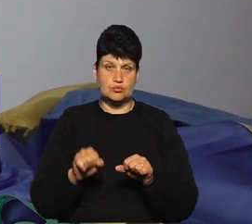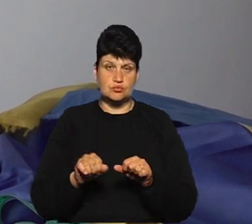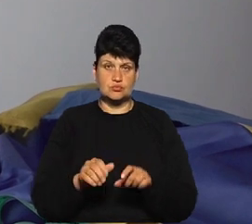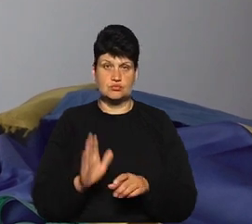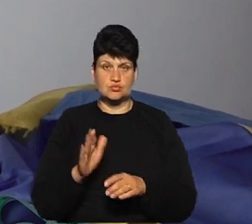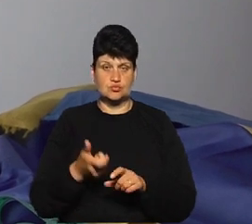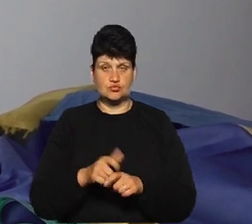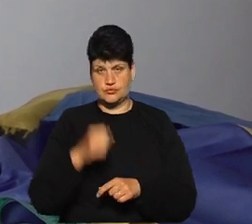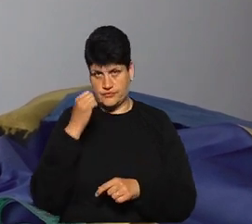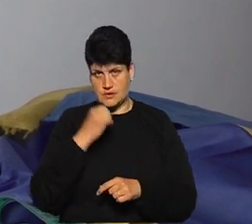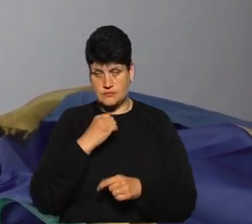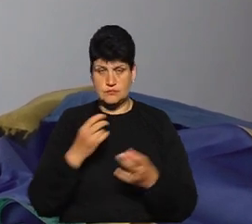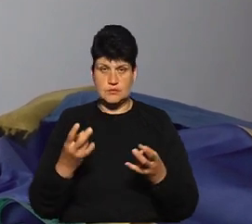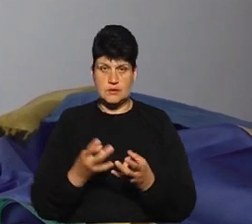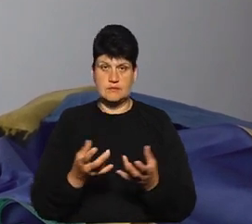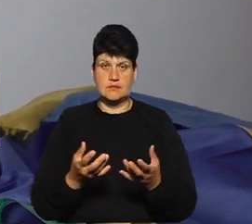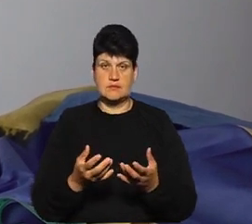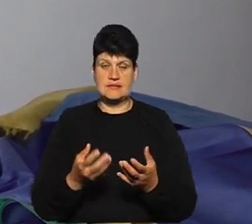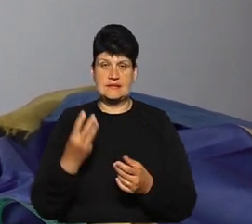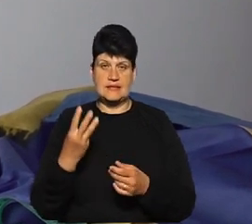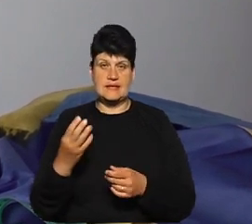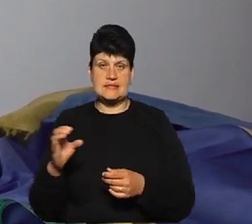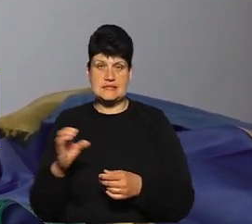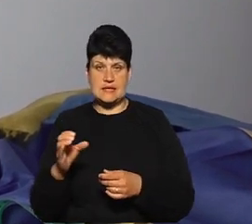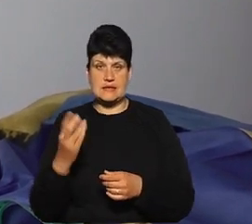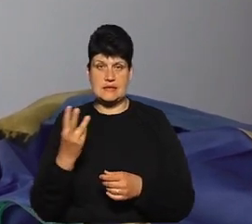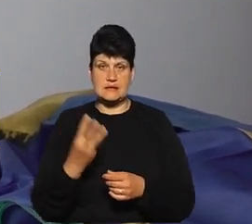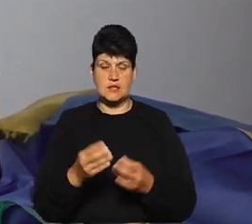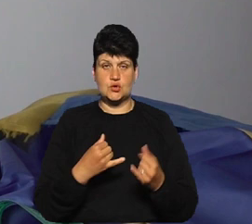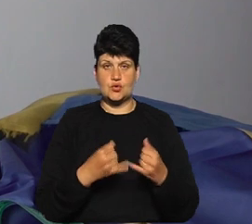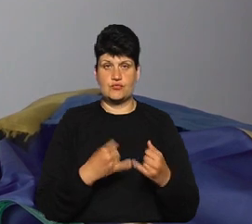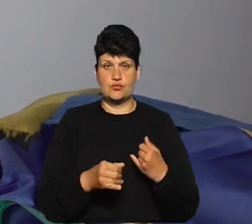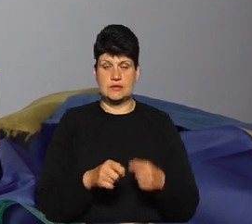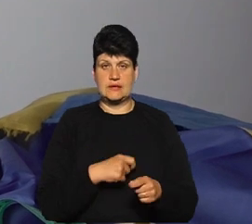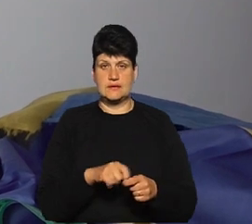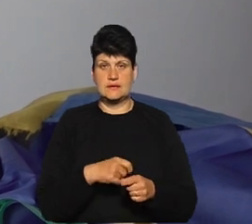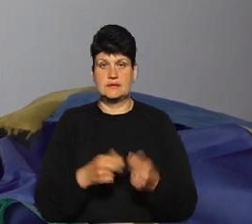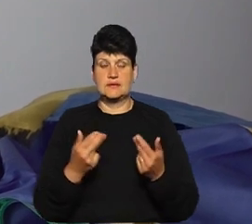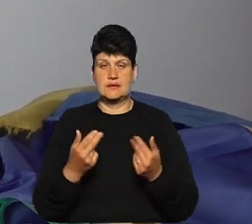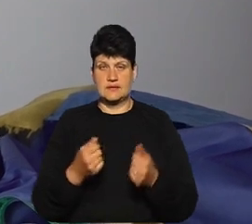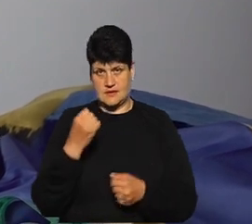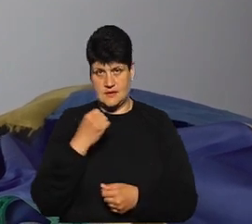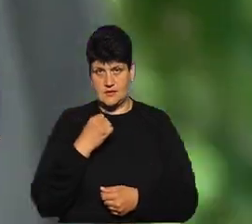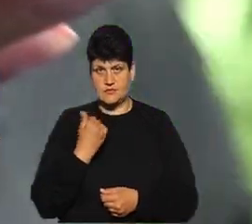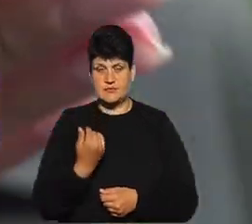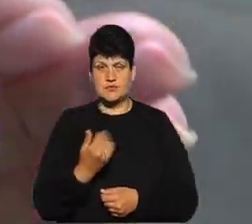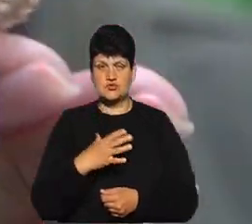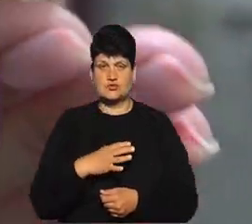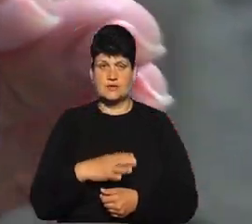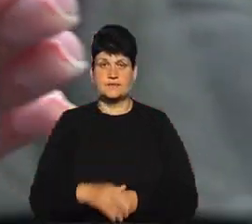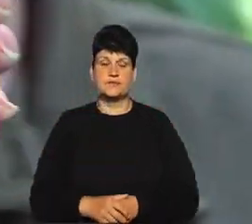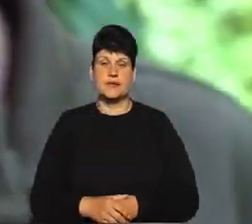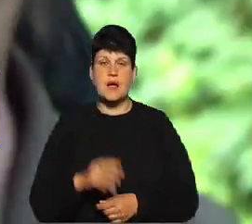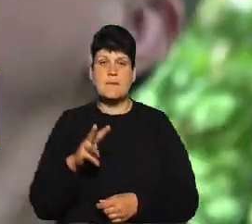вдячна. Потрібно 3 метри синьої і 3 метри жовтої тканини. Так, дякую вам, чекаю. Марія